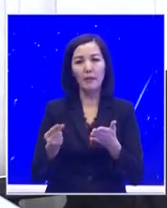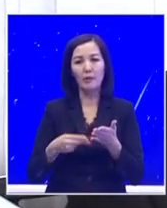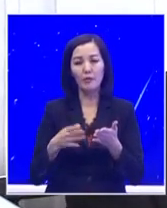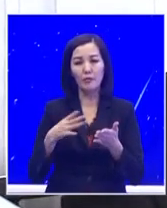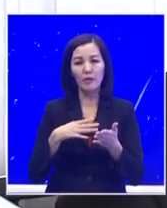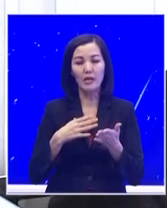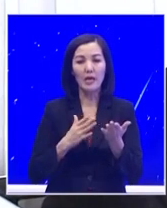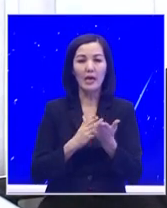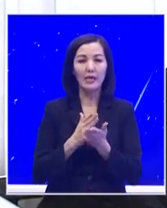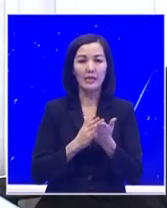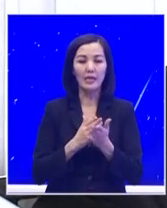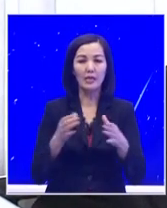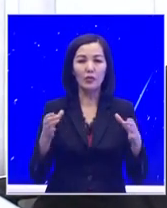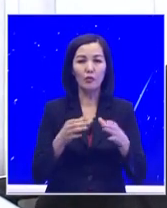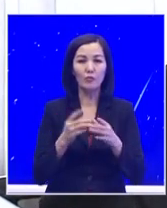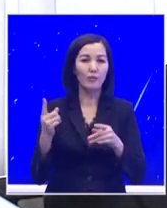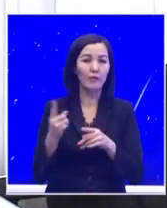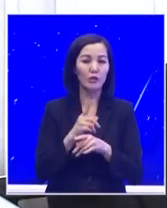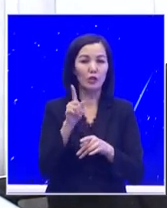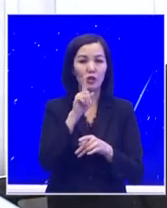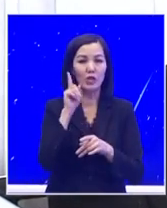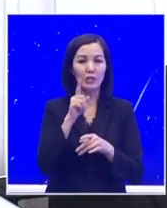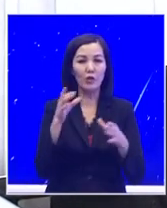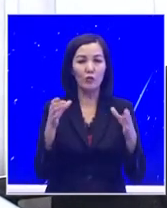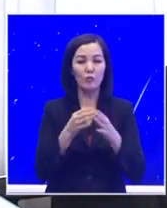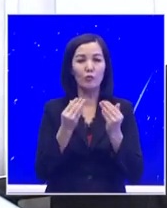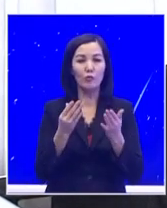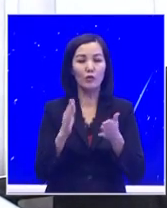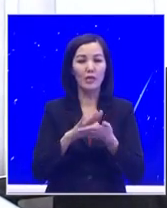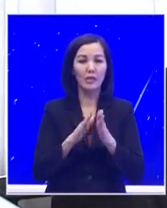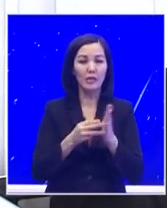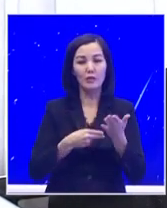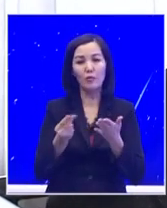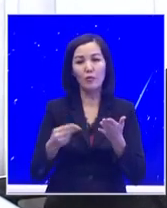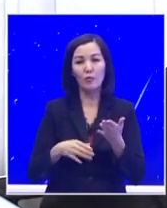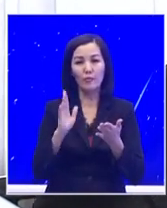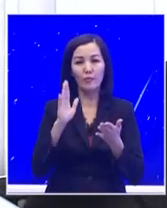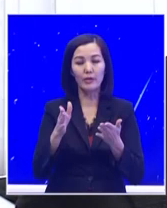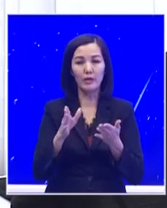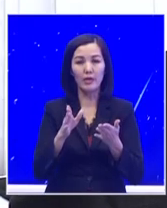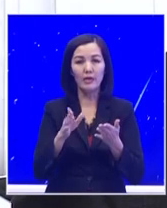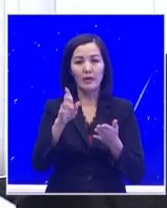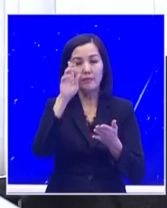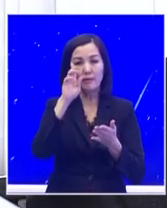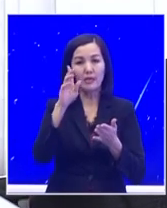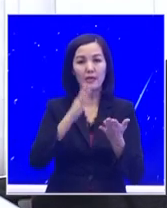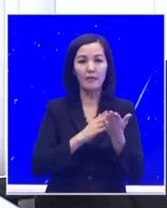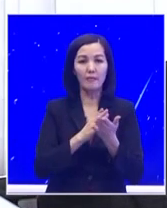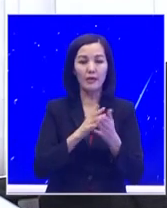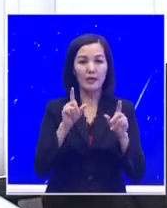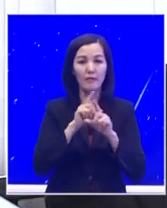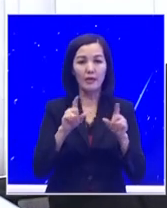және ардагерлер ұйымымен алғашқы жастар ұйымы ретінде бүгін қол қойып отырмыз. Алдағы уақытта мемлекеттік мекемелермен және құқық